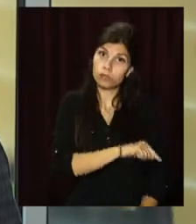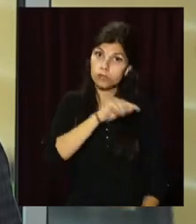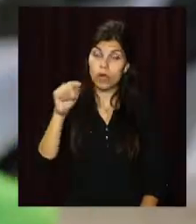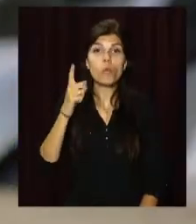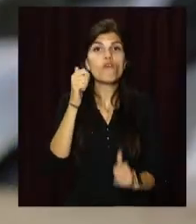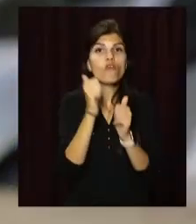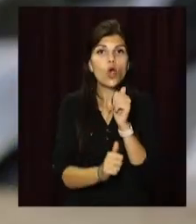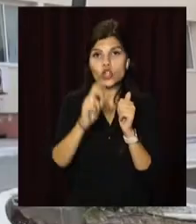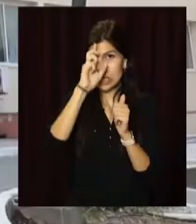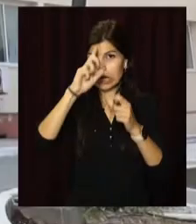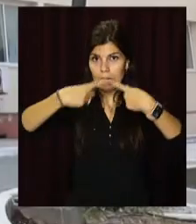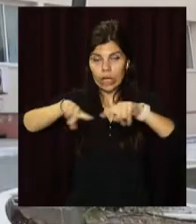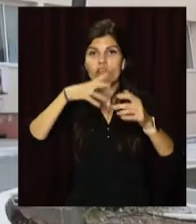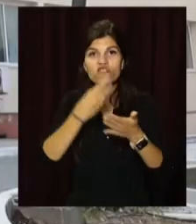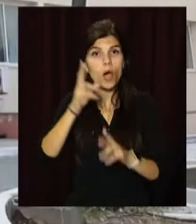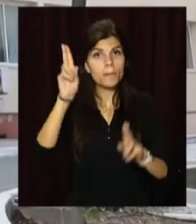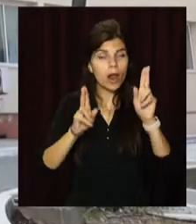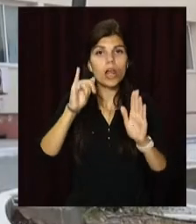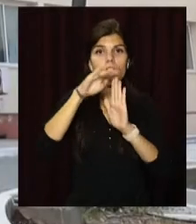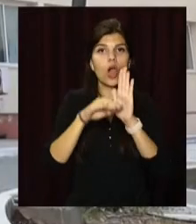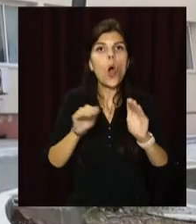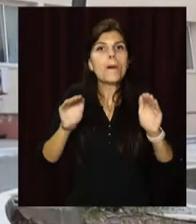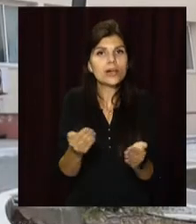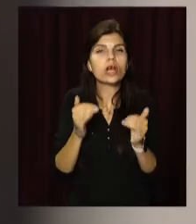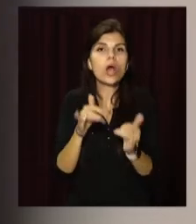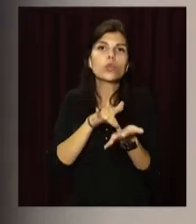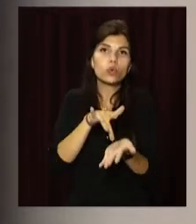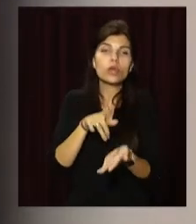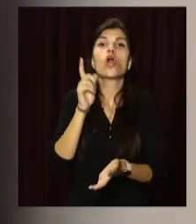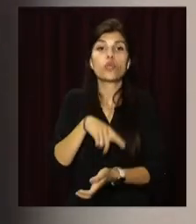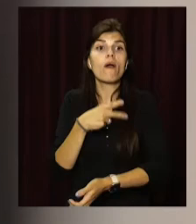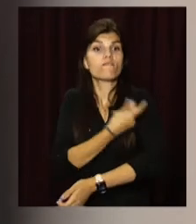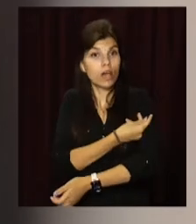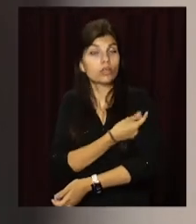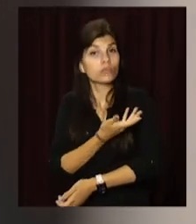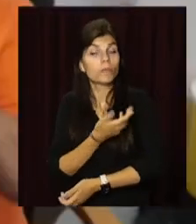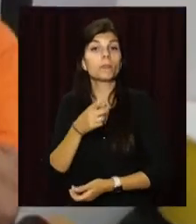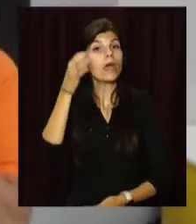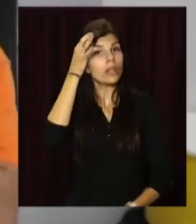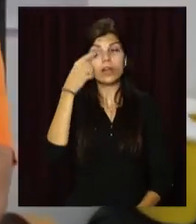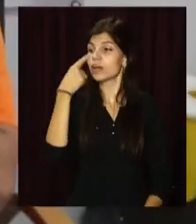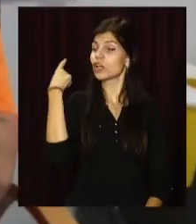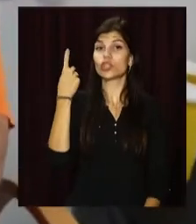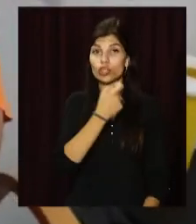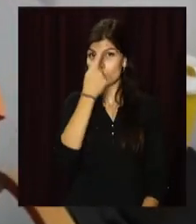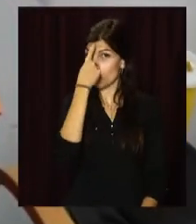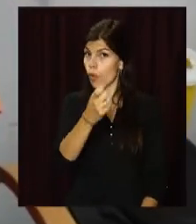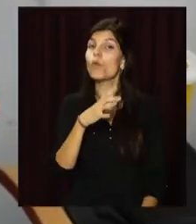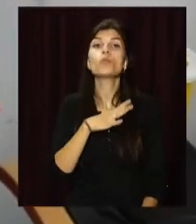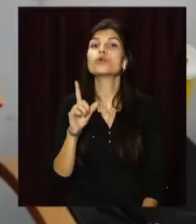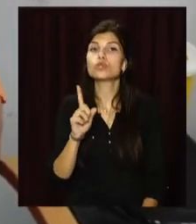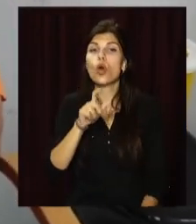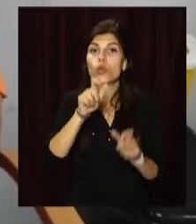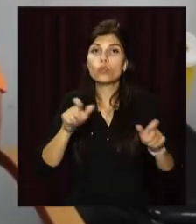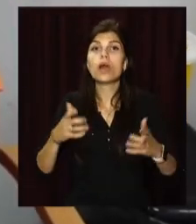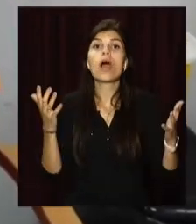та обмеження щодо туристів, зокрема і вакцинованих. Нагадаємо, минулого тижня повідомлялося, що громадянам, яких вакцинували